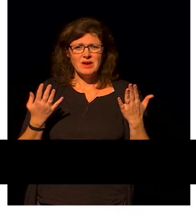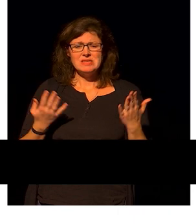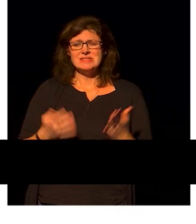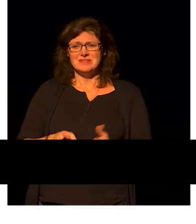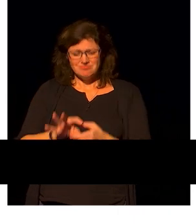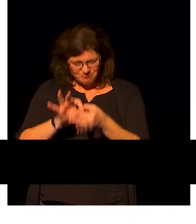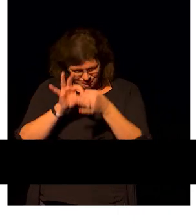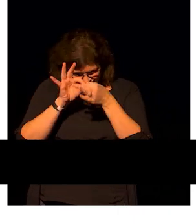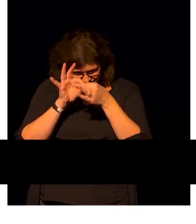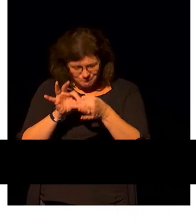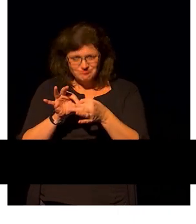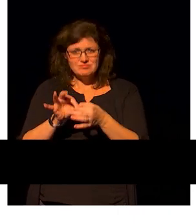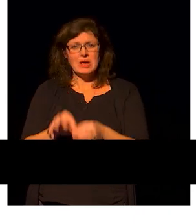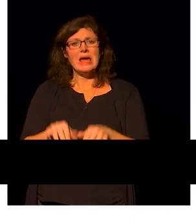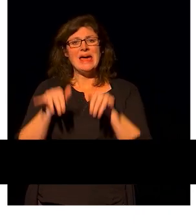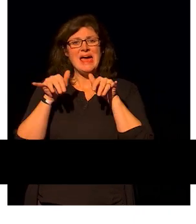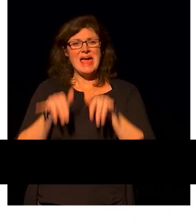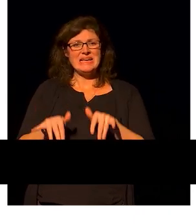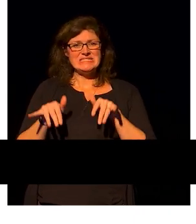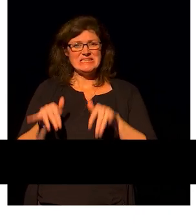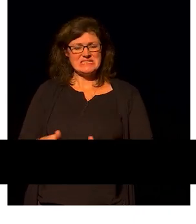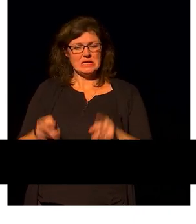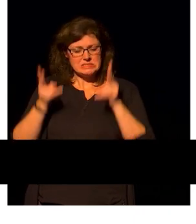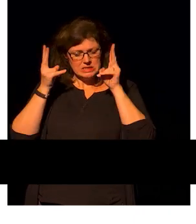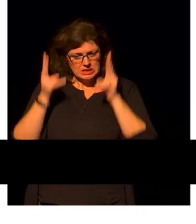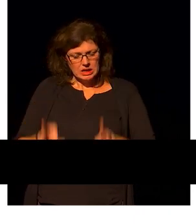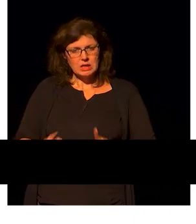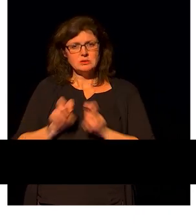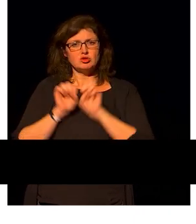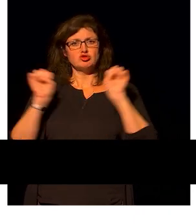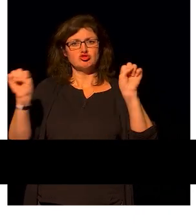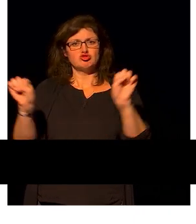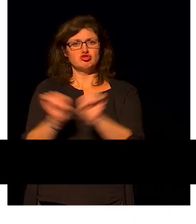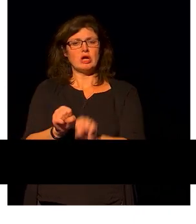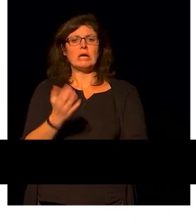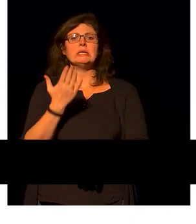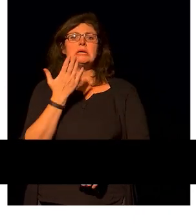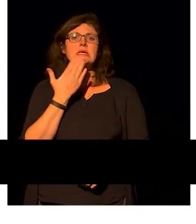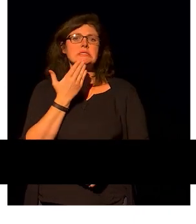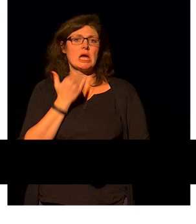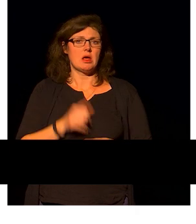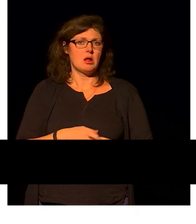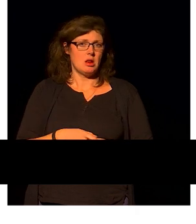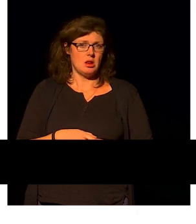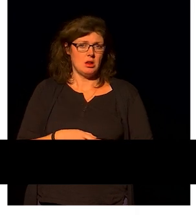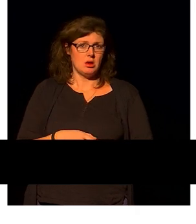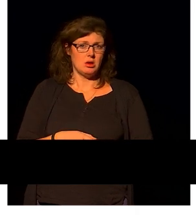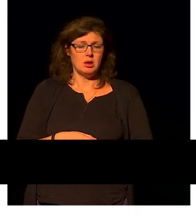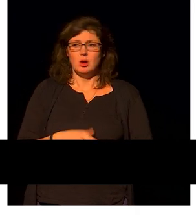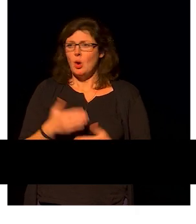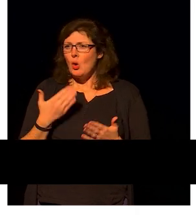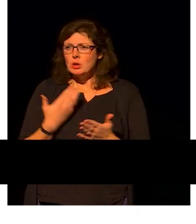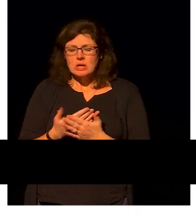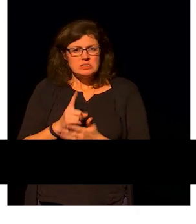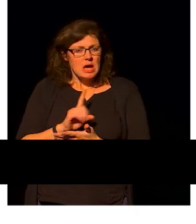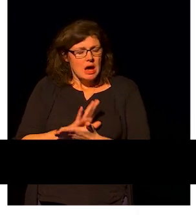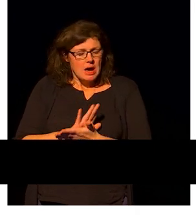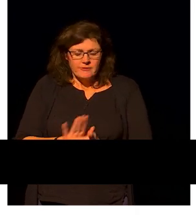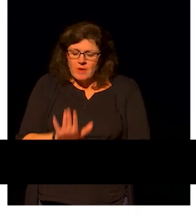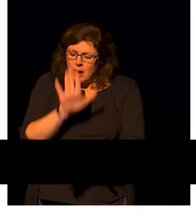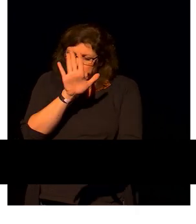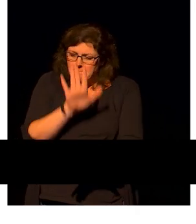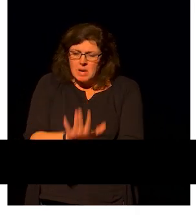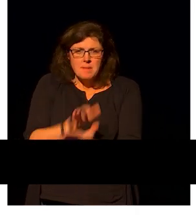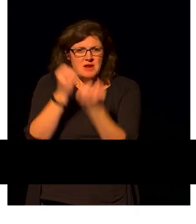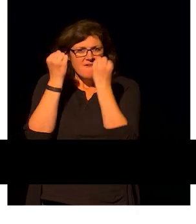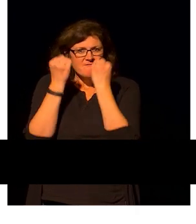Existenzrechts des Staates Israel. Und das ist etwas, was unumstößlich ist und was sowas,